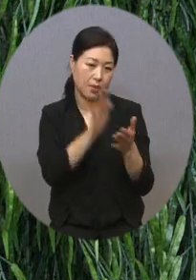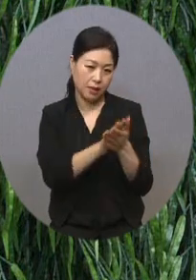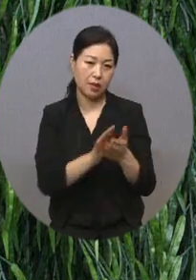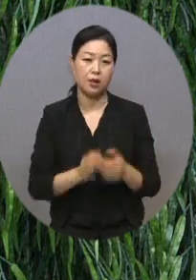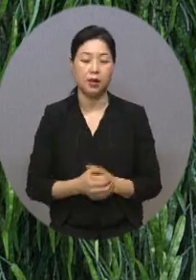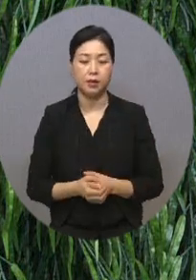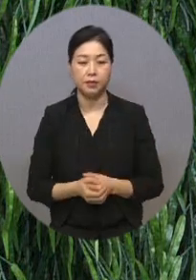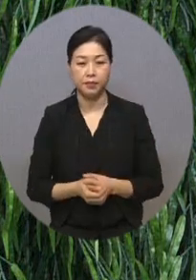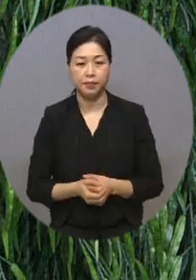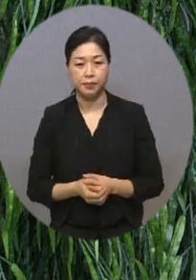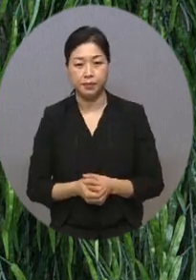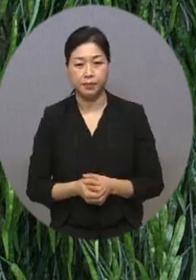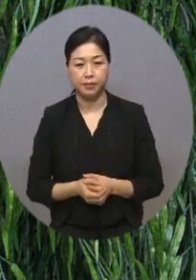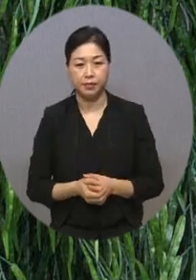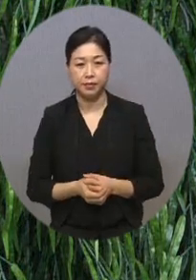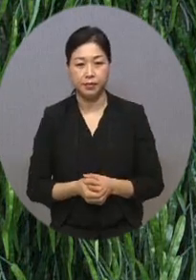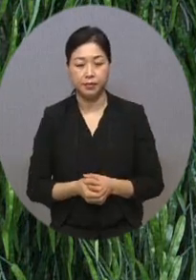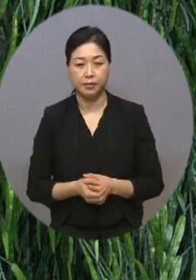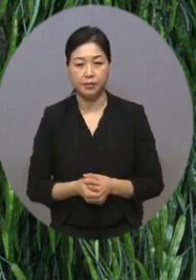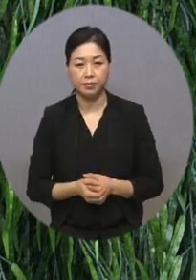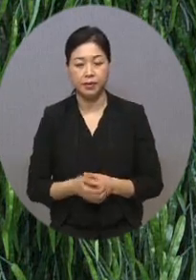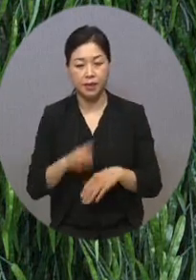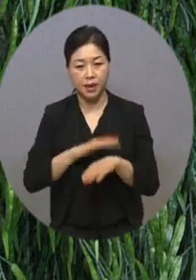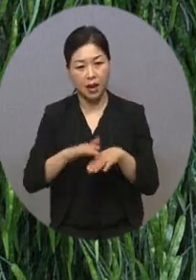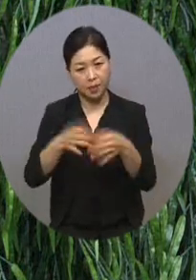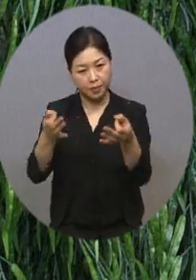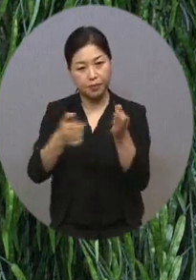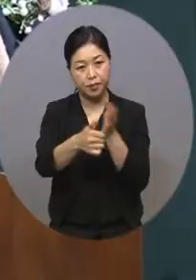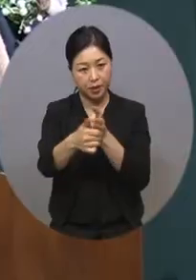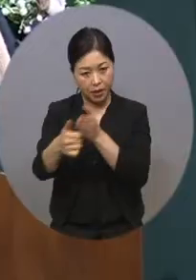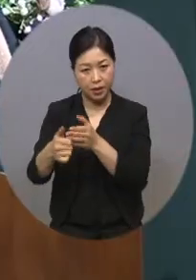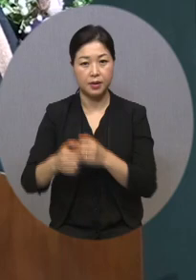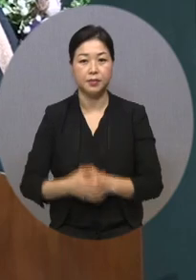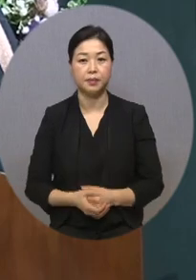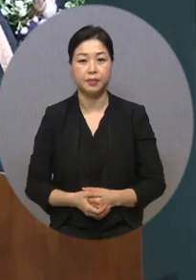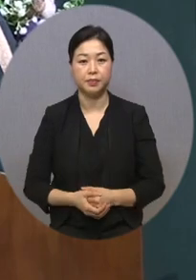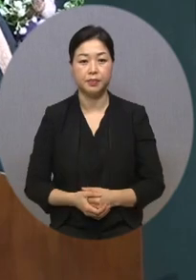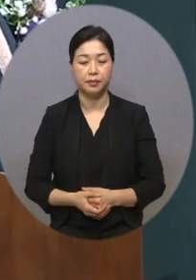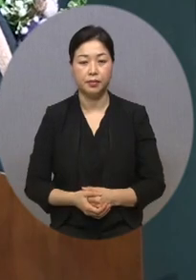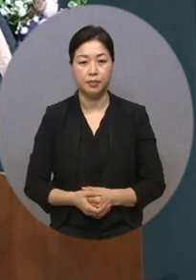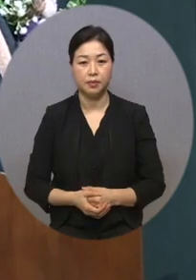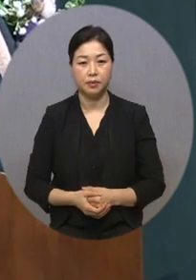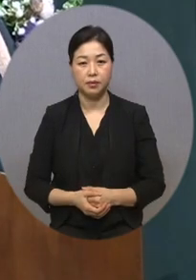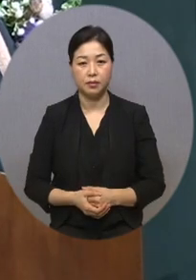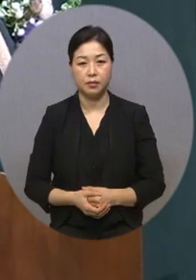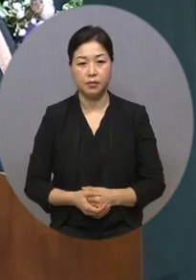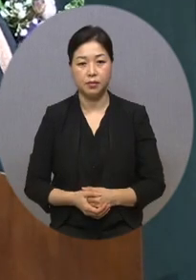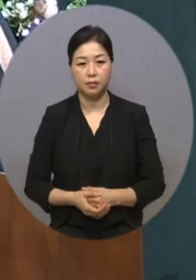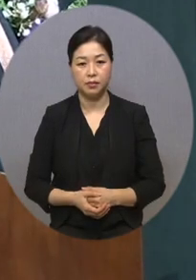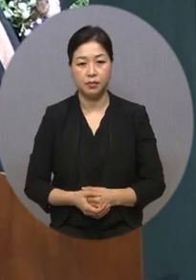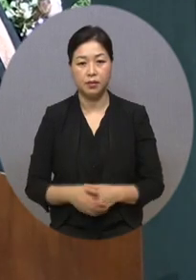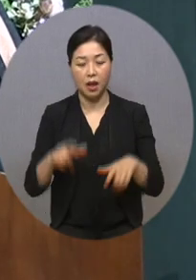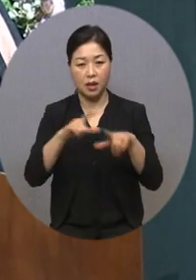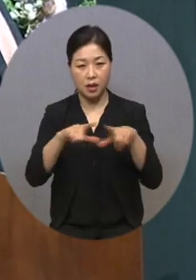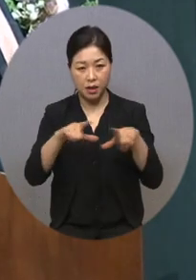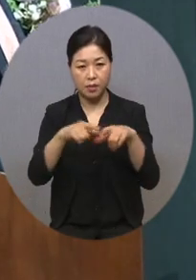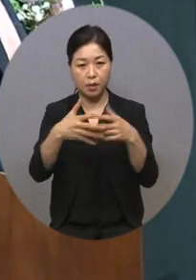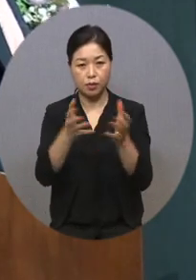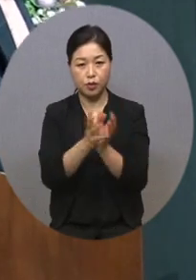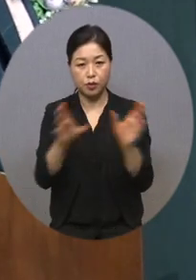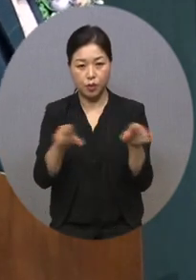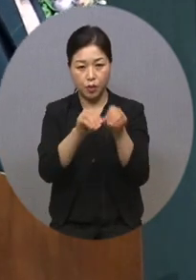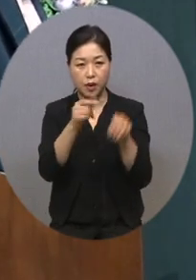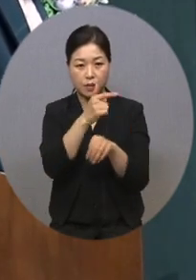봤습니다. 하여튼 지켜봐 주시고요. 네, 다음은 일반부